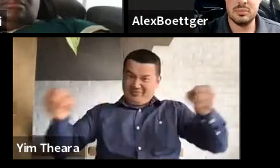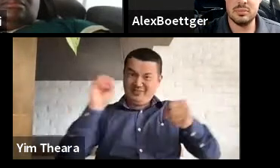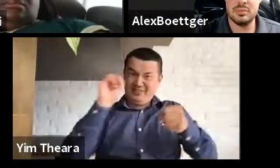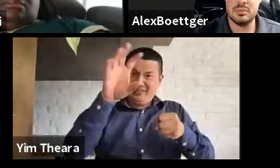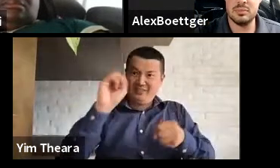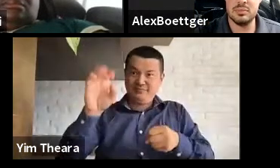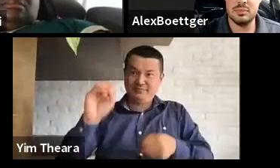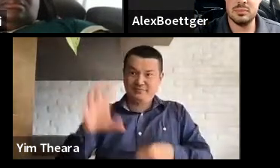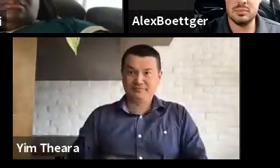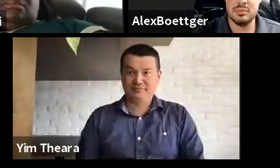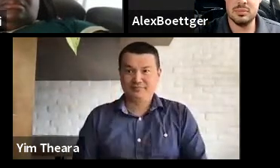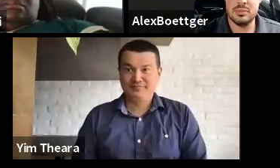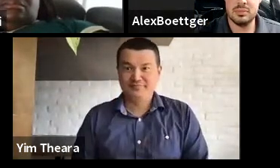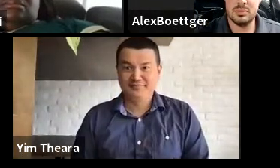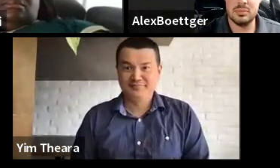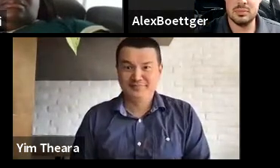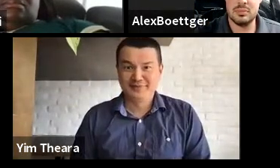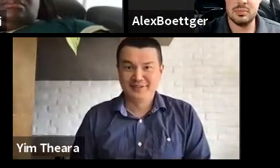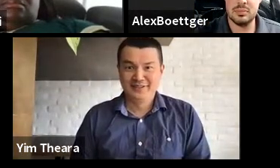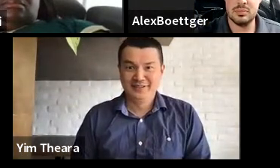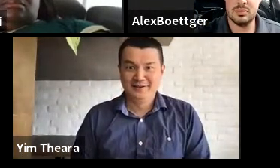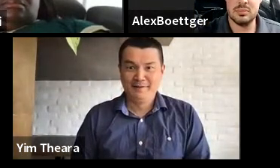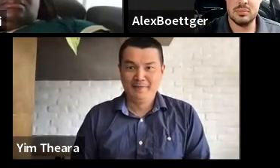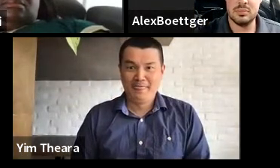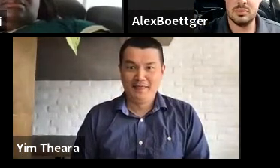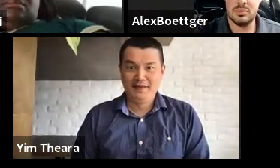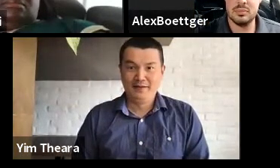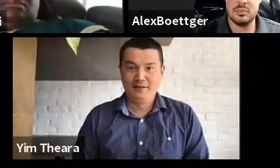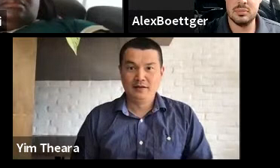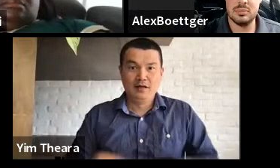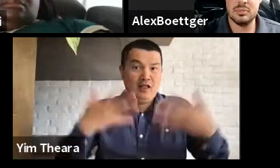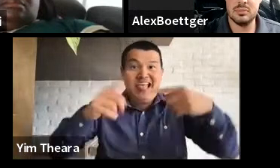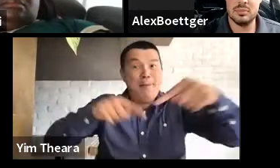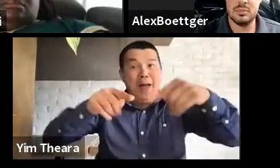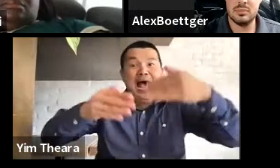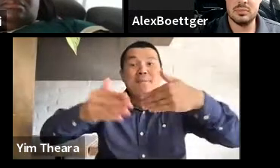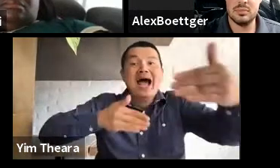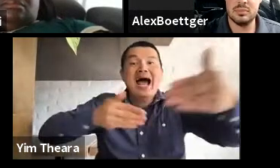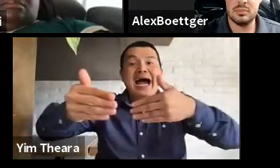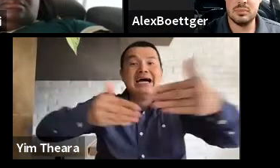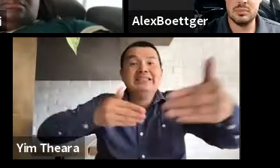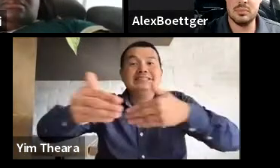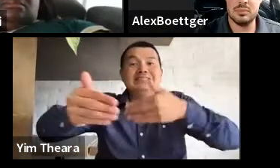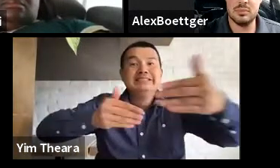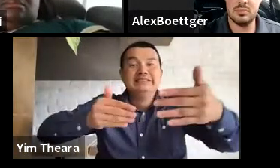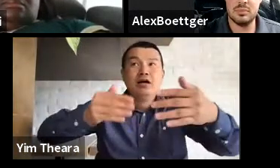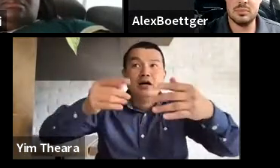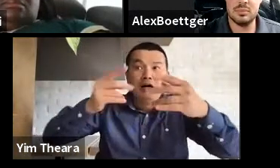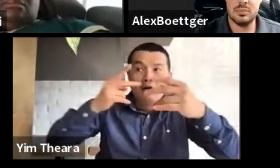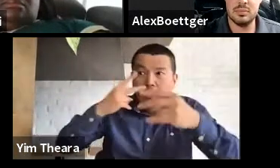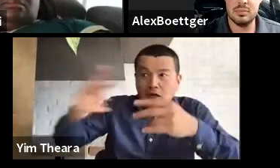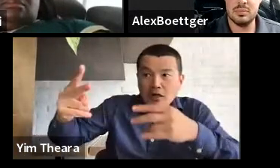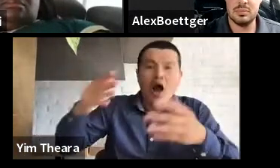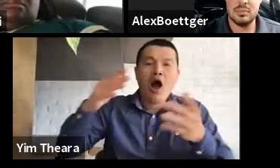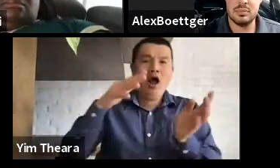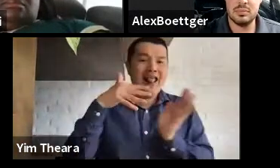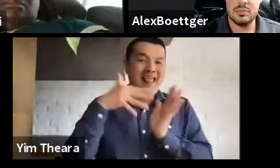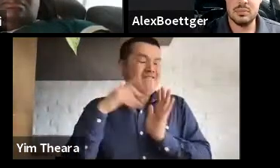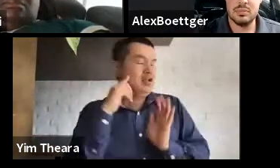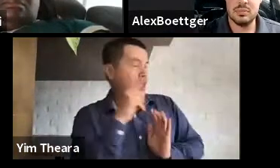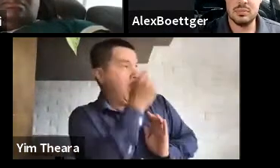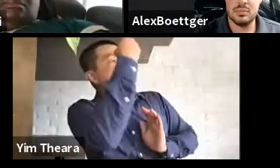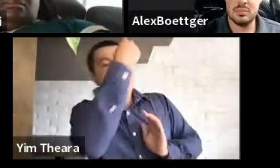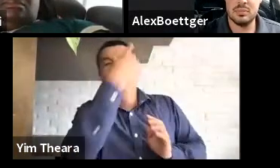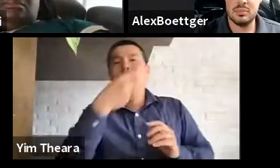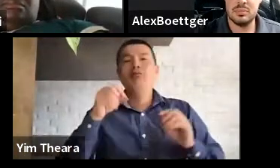armoire, s'il vous plaît. Ouvre l'armoire, rangez les jouets. Ça dépend où les ranger. Ça dépend de l'endroit. Le